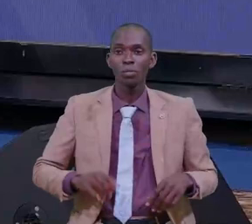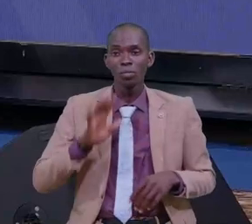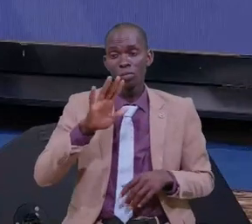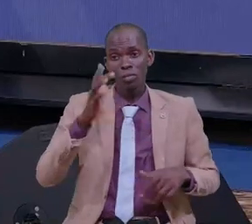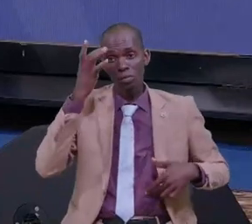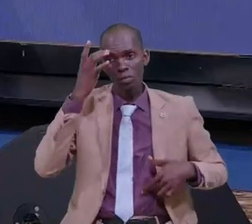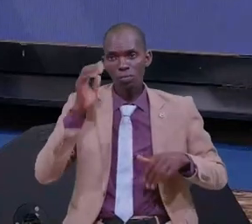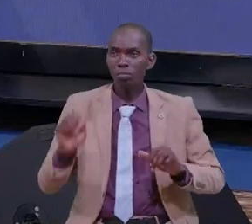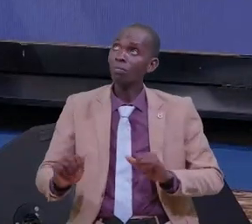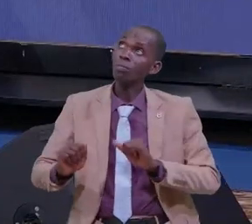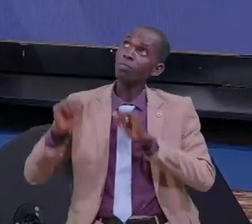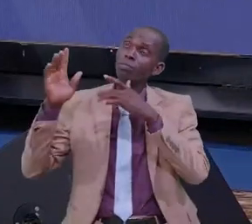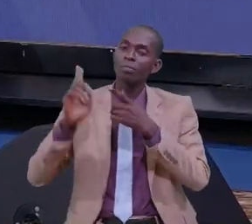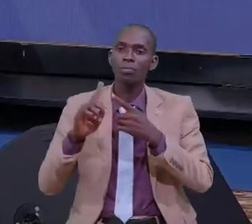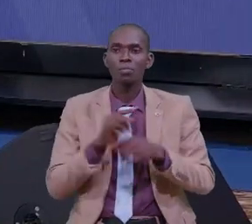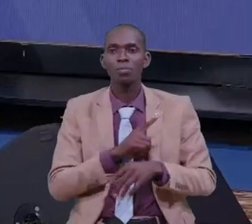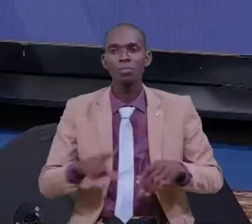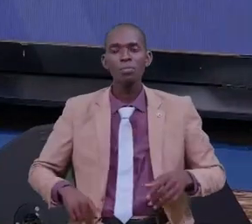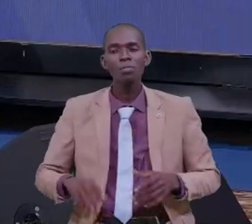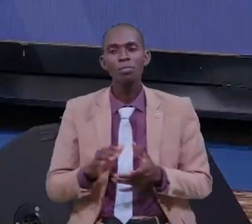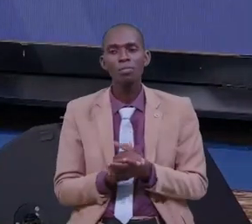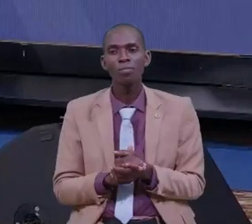Ta maladie, remets-la au Seigneur.